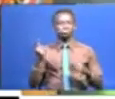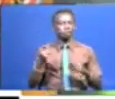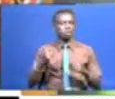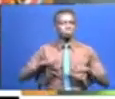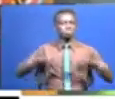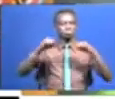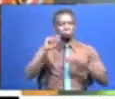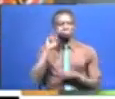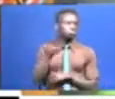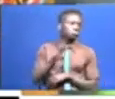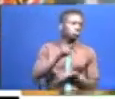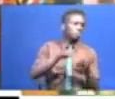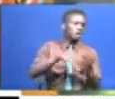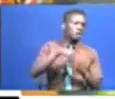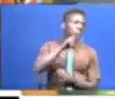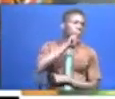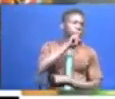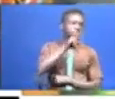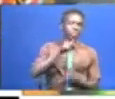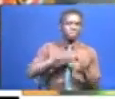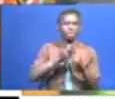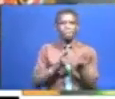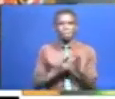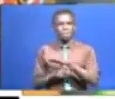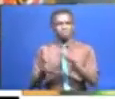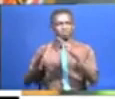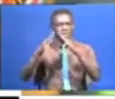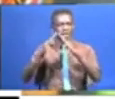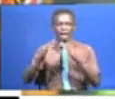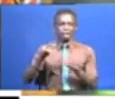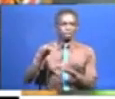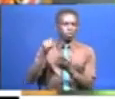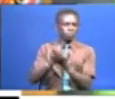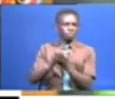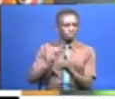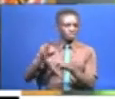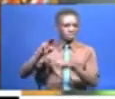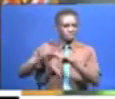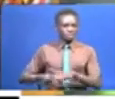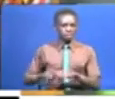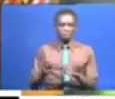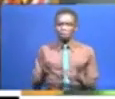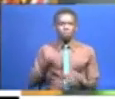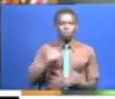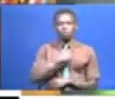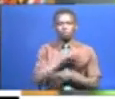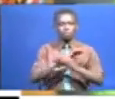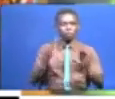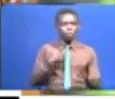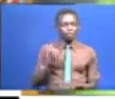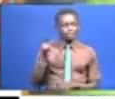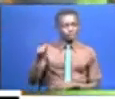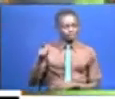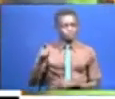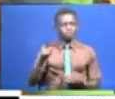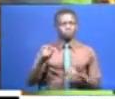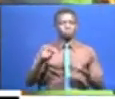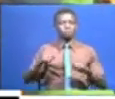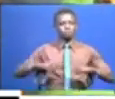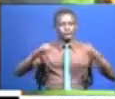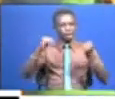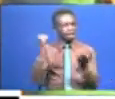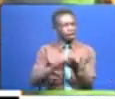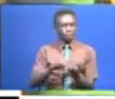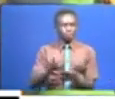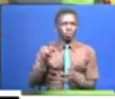ndani. Tumesema hatutaki mwalimu mkuu kwa hii shule, tutafutiwe mtu mwingine mwenye ako na haja na watoto wetu. Kwa nini anafunga